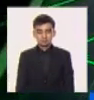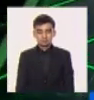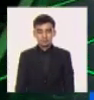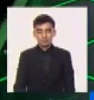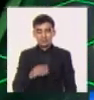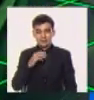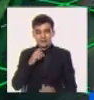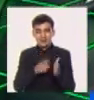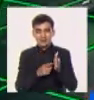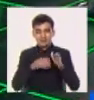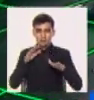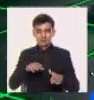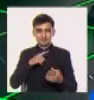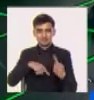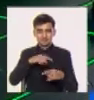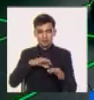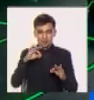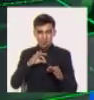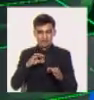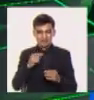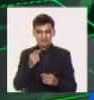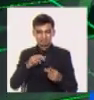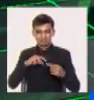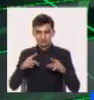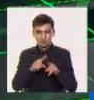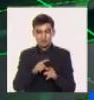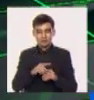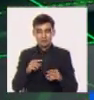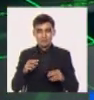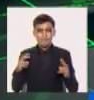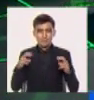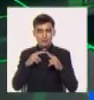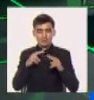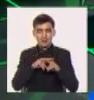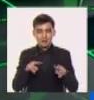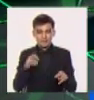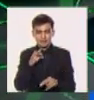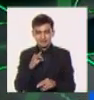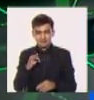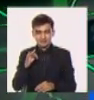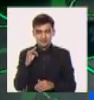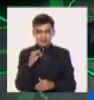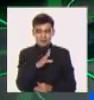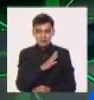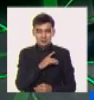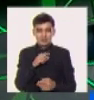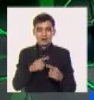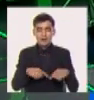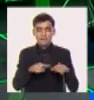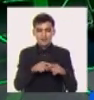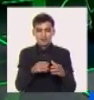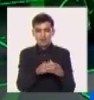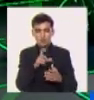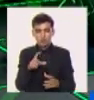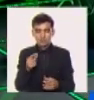В Караганды сеть обменных пунктов подозревают в организации финансовой пирамиды. Оказалось, что помимо основной деятельности в компании у людей